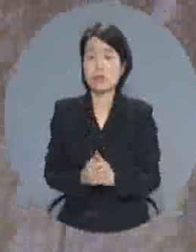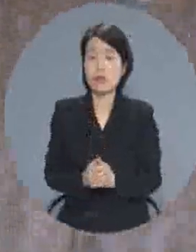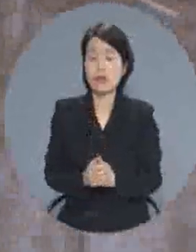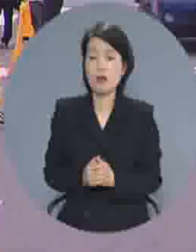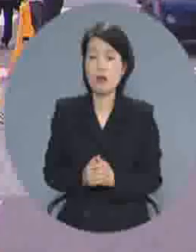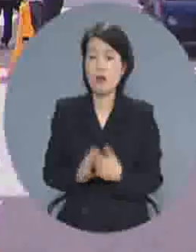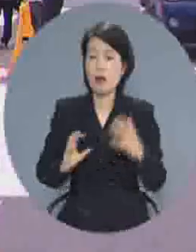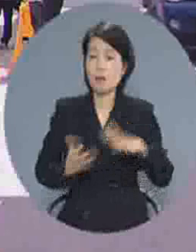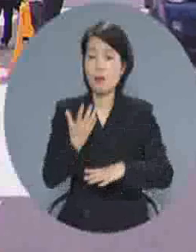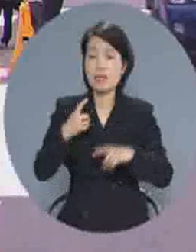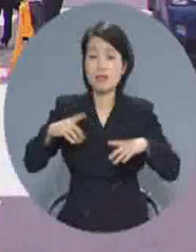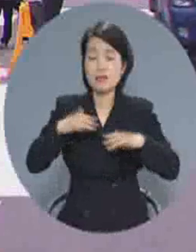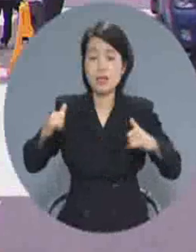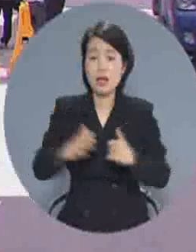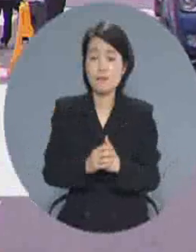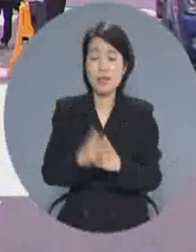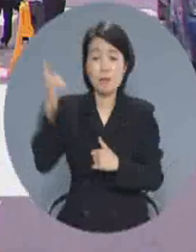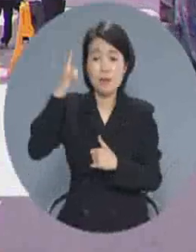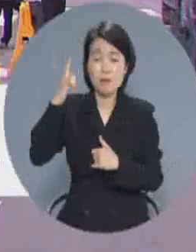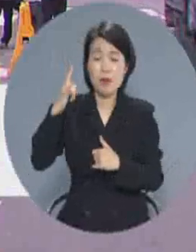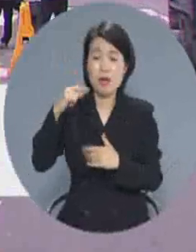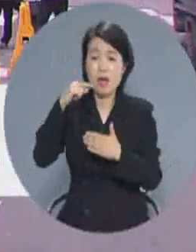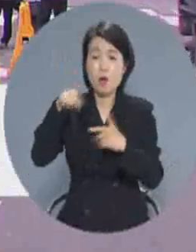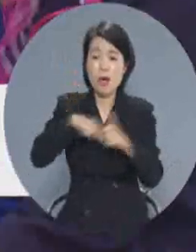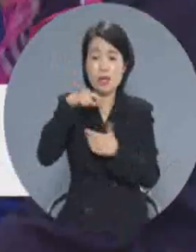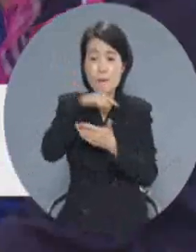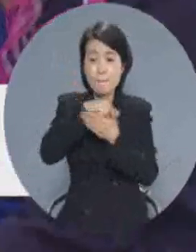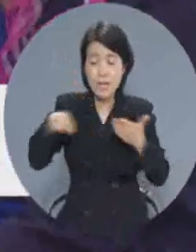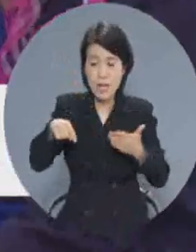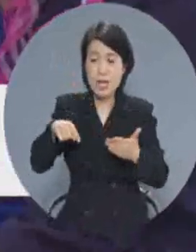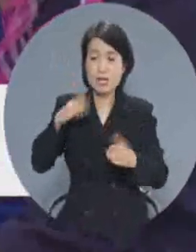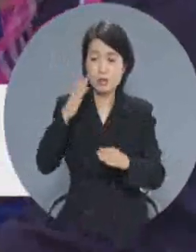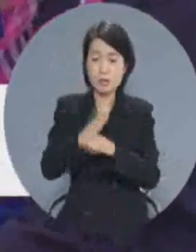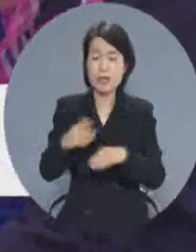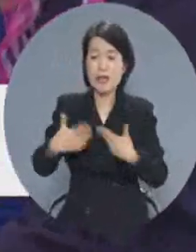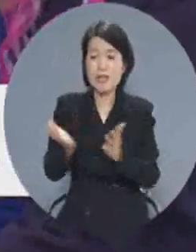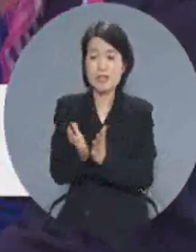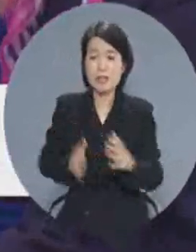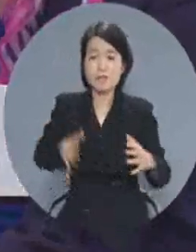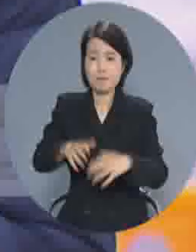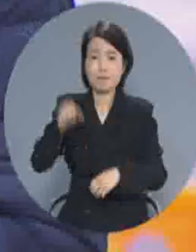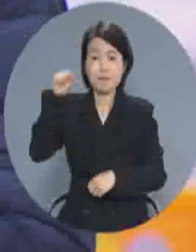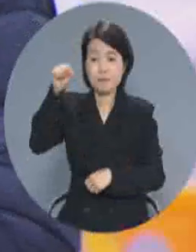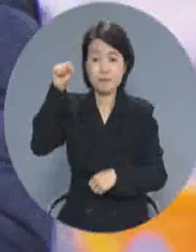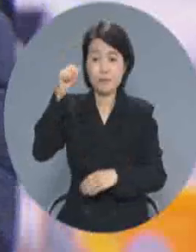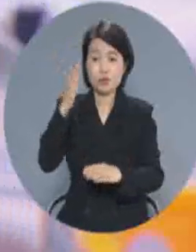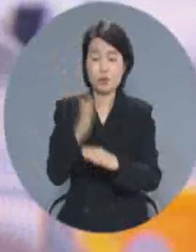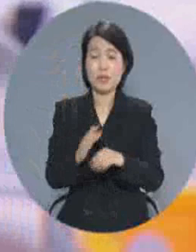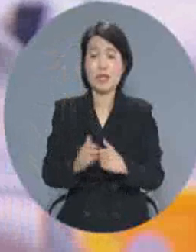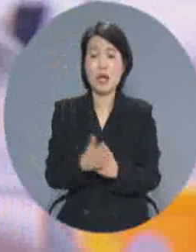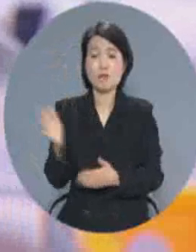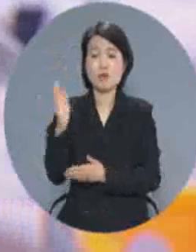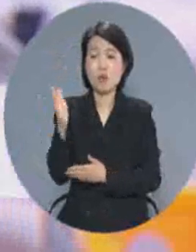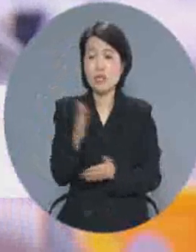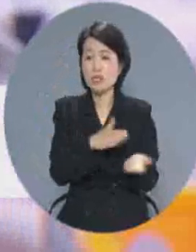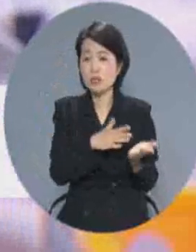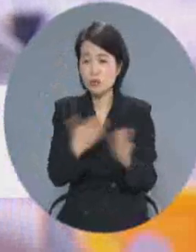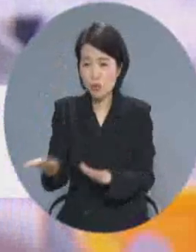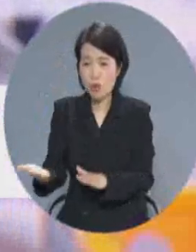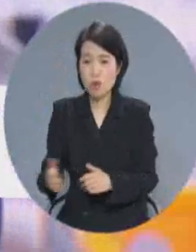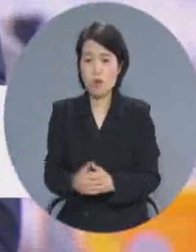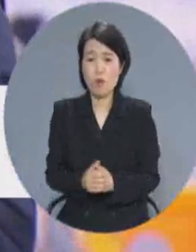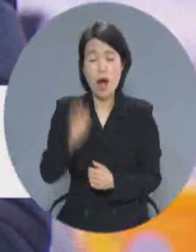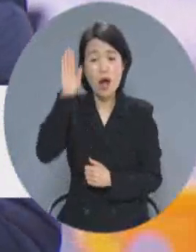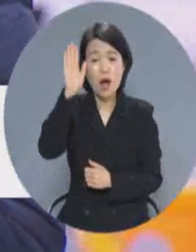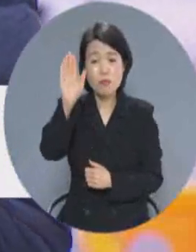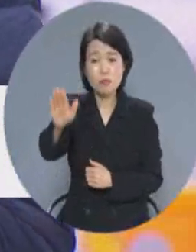분노한 주민들은 수상태양광으로 극심한 환경 피해를 겪고 있다며 단체 행동에 나섰습니다. 물고기는 다 죽었고